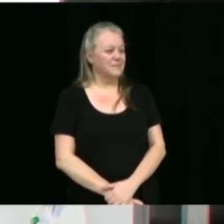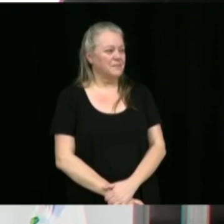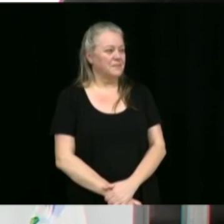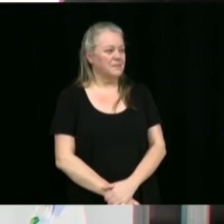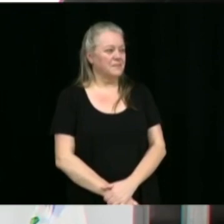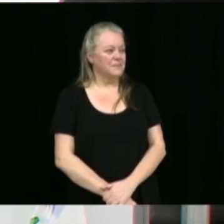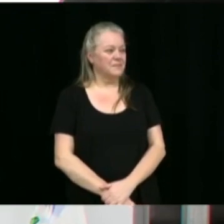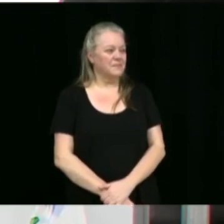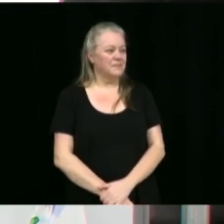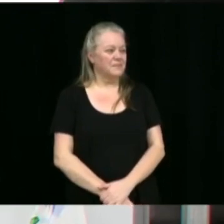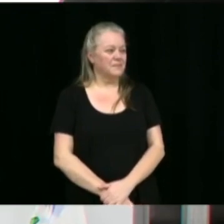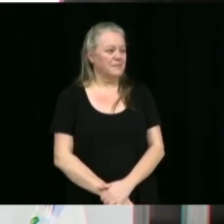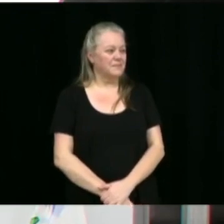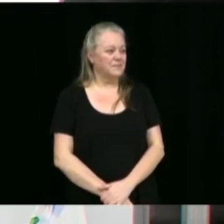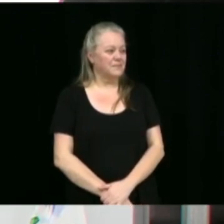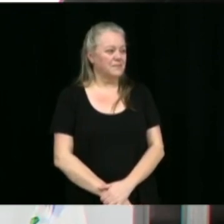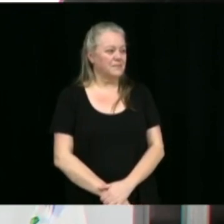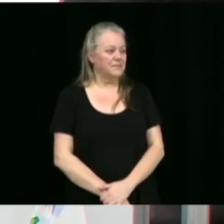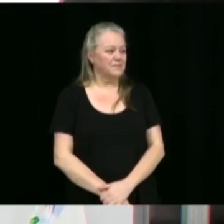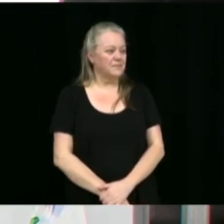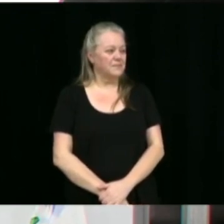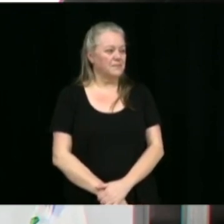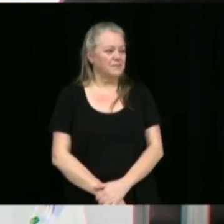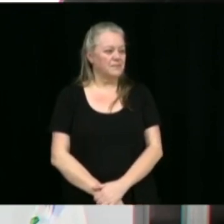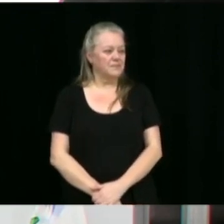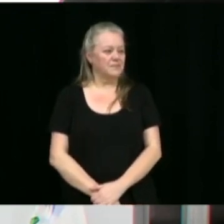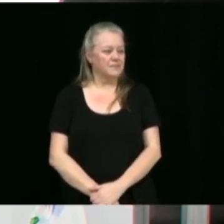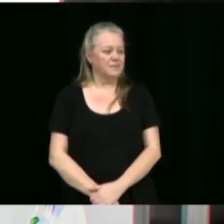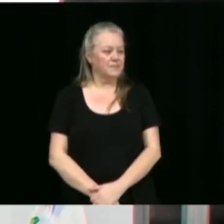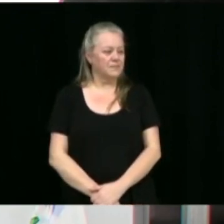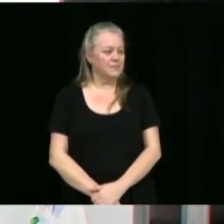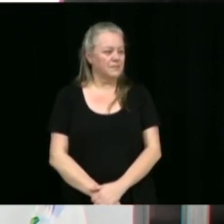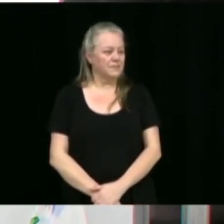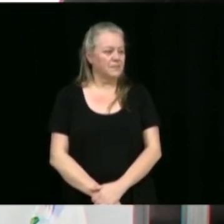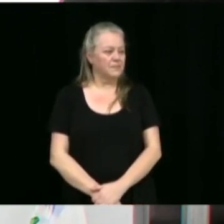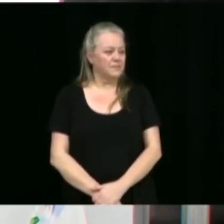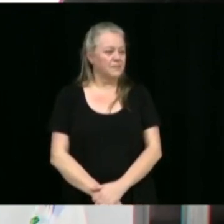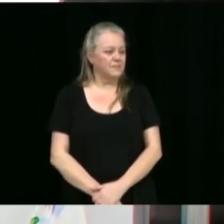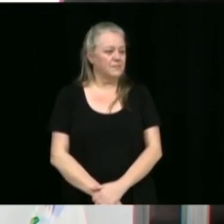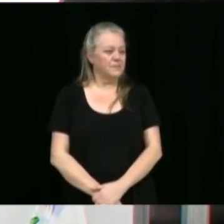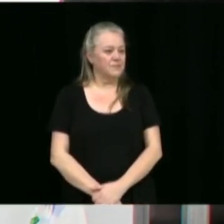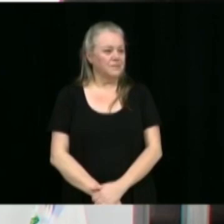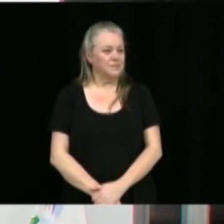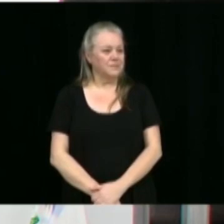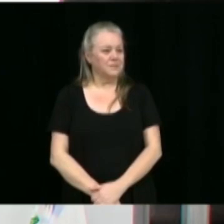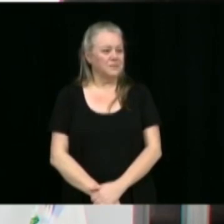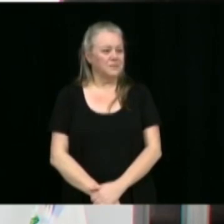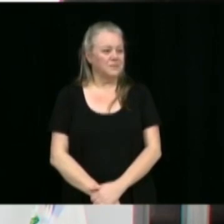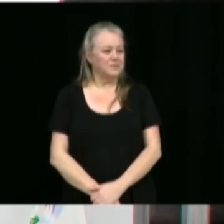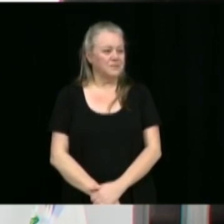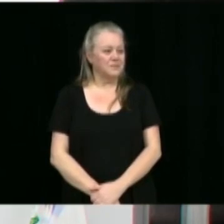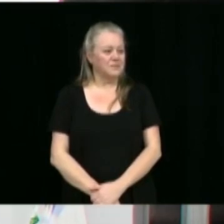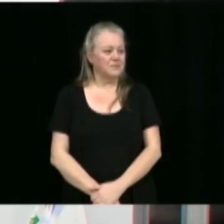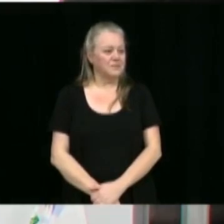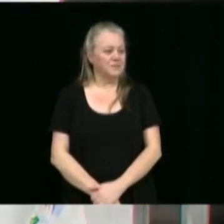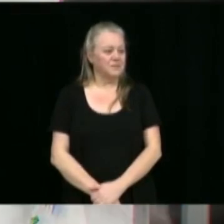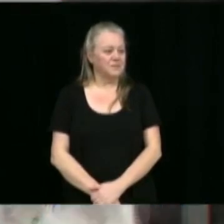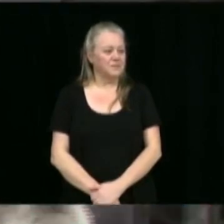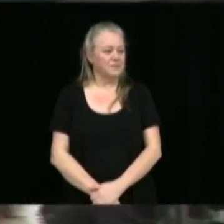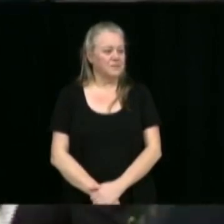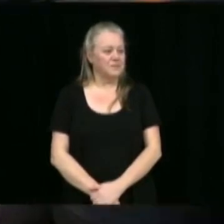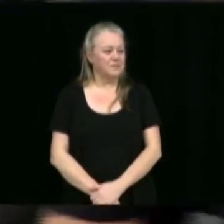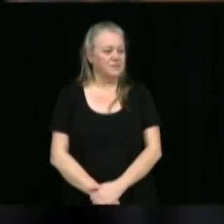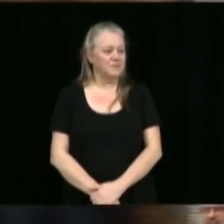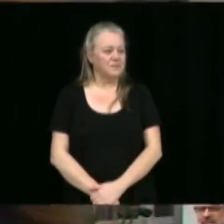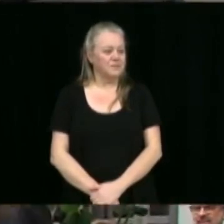globale avec Monsieur le maire, ou on regroupe ici, oui. Comme tu veux. Tu voulais juste aller en avant ici, on va prendre une photo. Bon. J'ai déjà fait